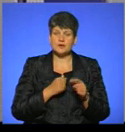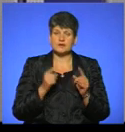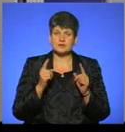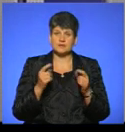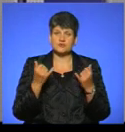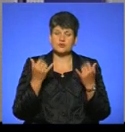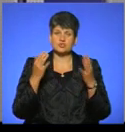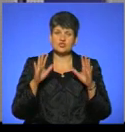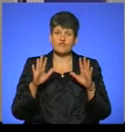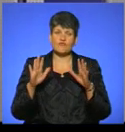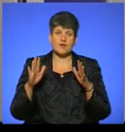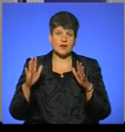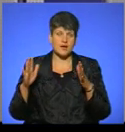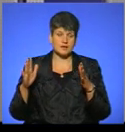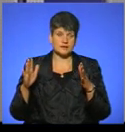сьогоднішні варіанти